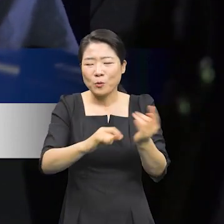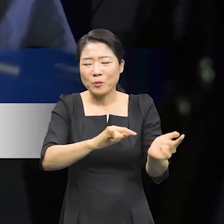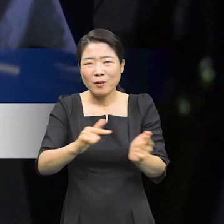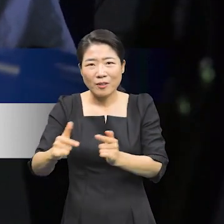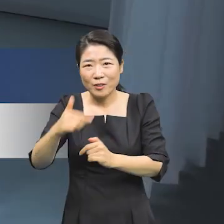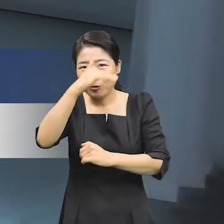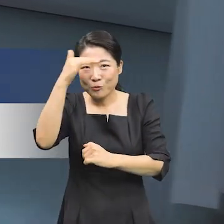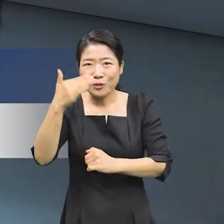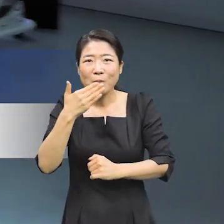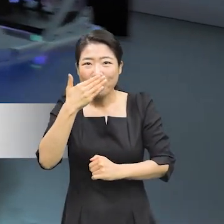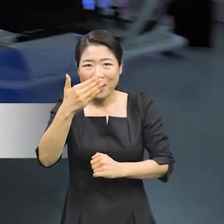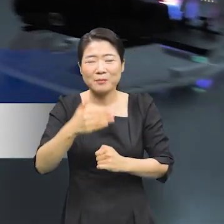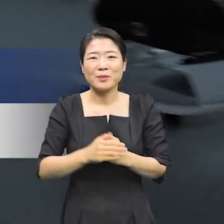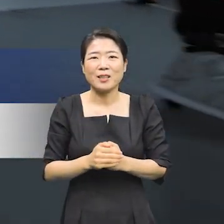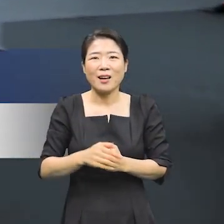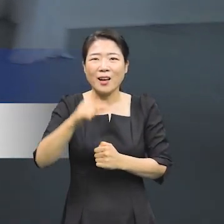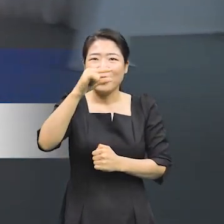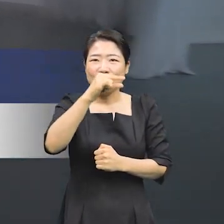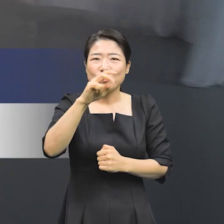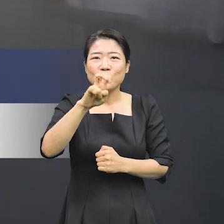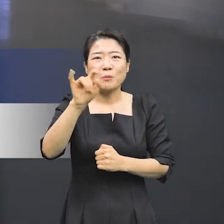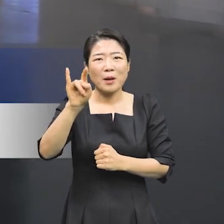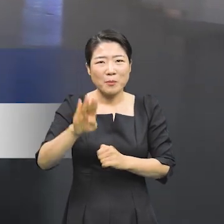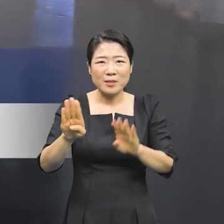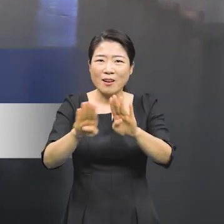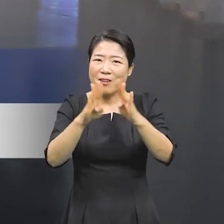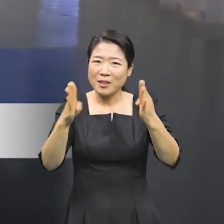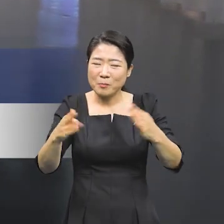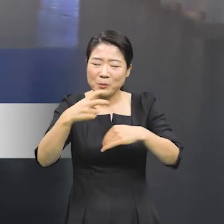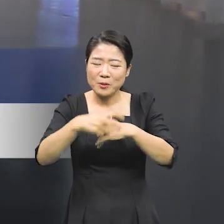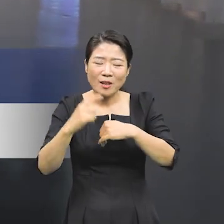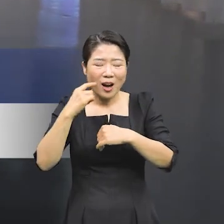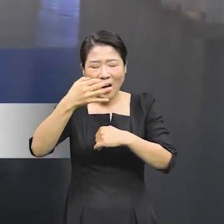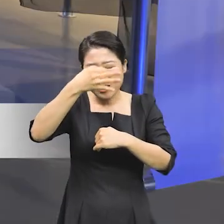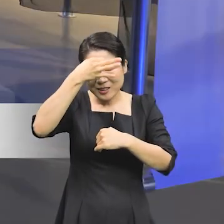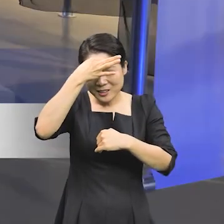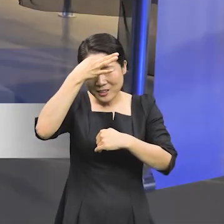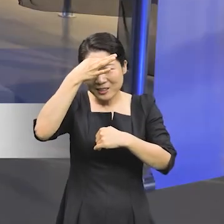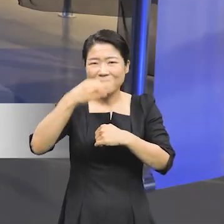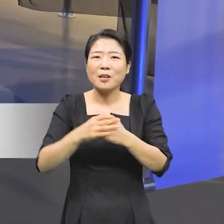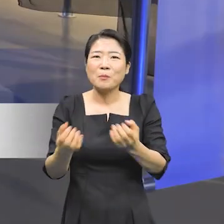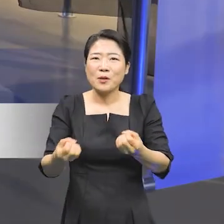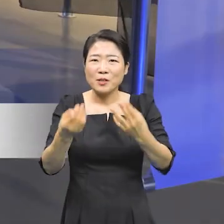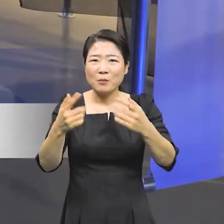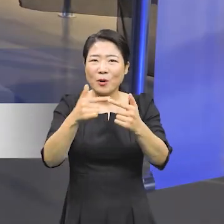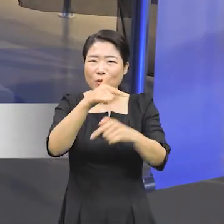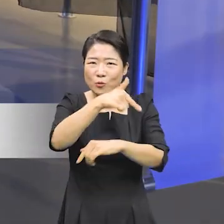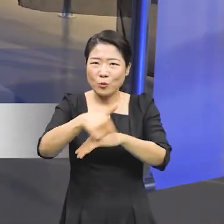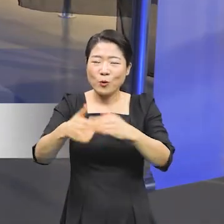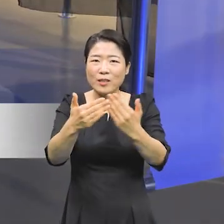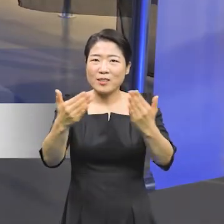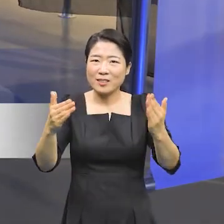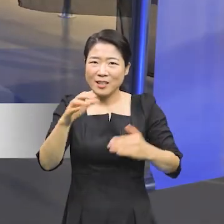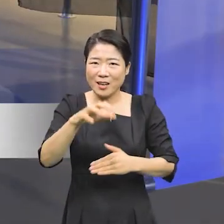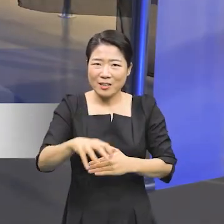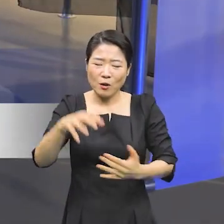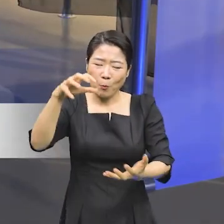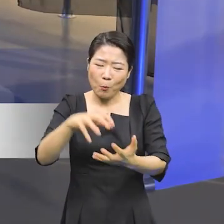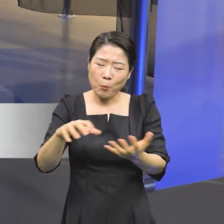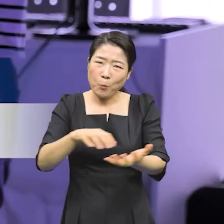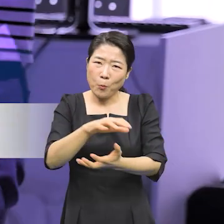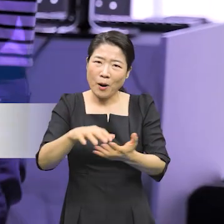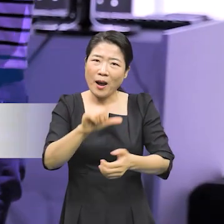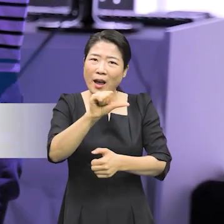있습니다. 이와 함께 지맵에서 열리는 광주 미디어아트 페스티벌 기획전시에서는 융복합 미디어 매체